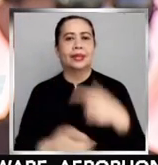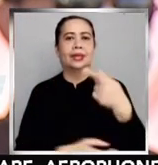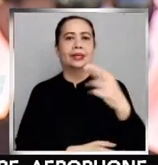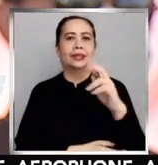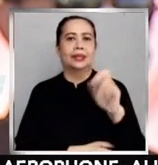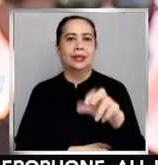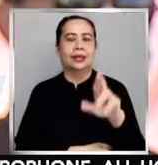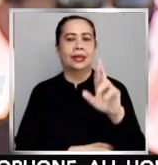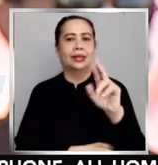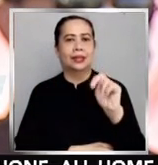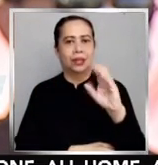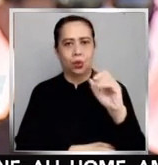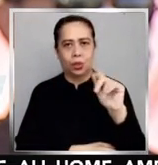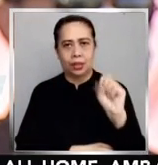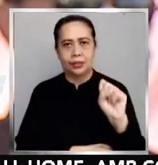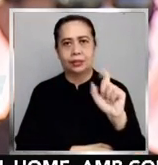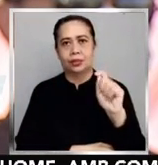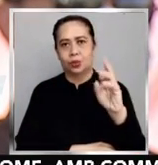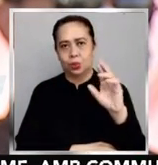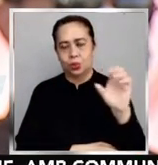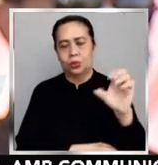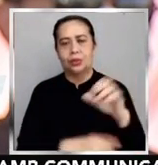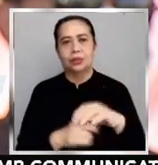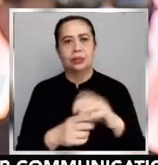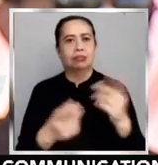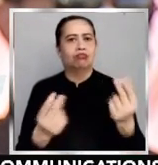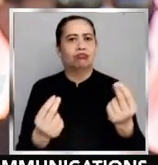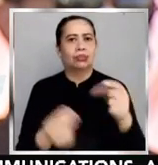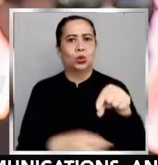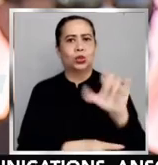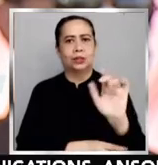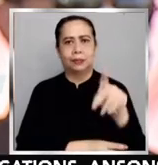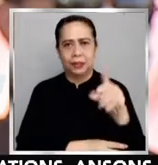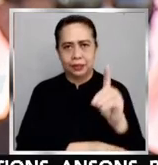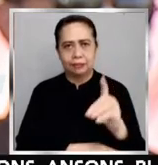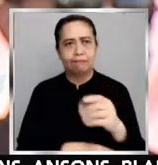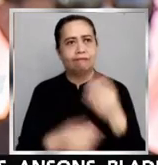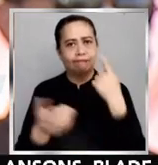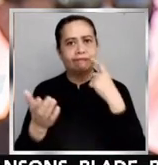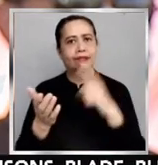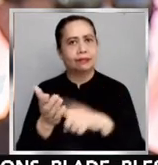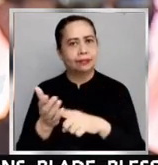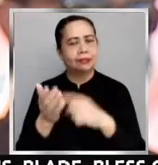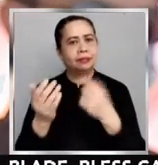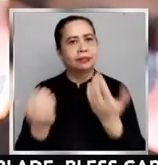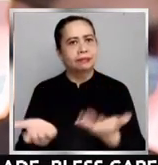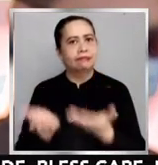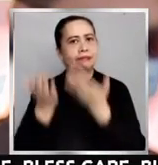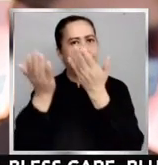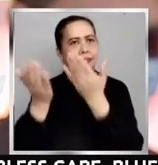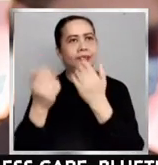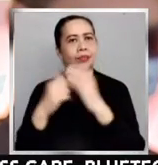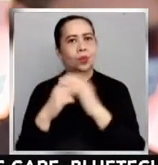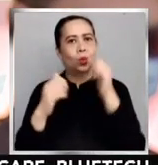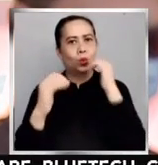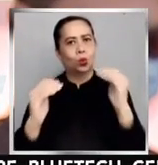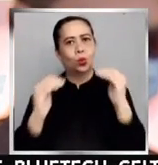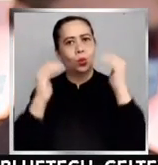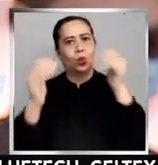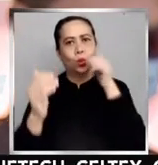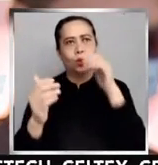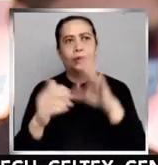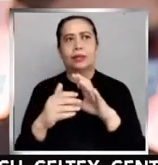he did in QCPD, acknowledging and raising women in